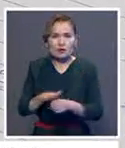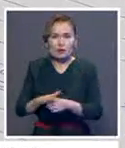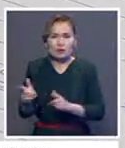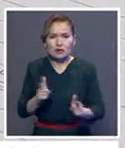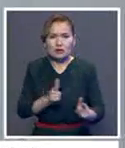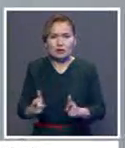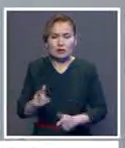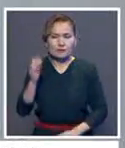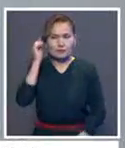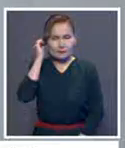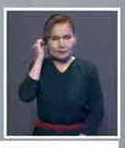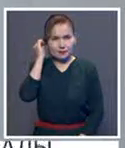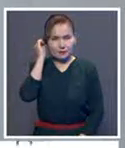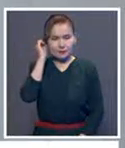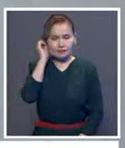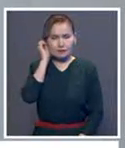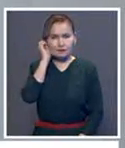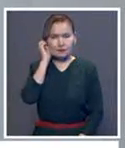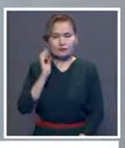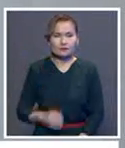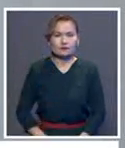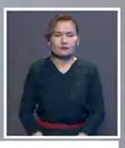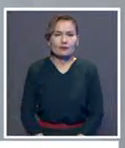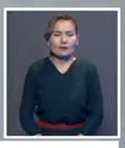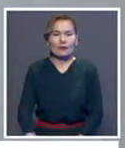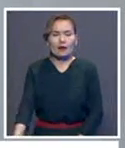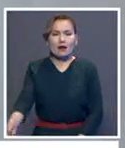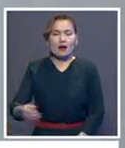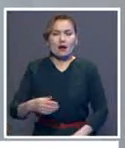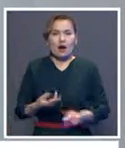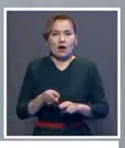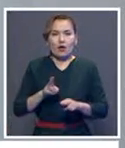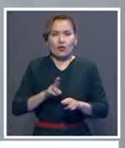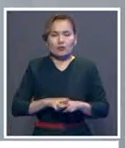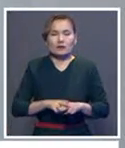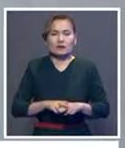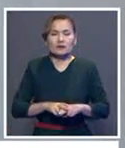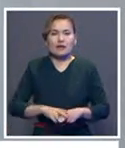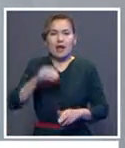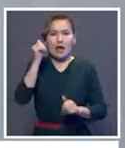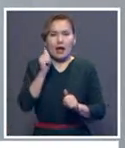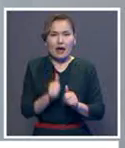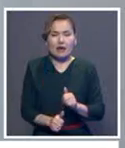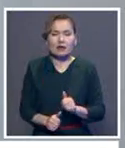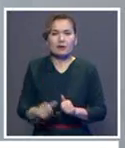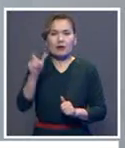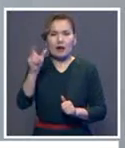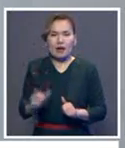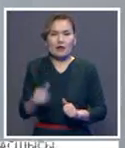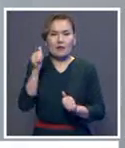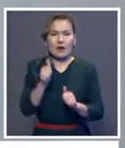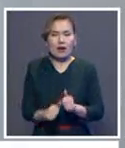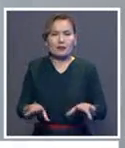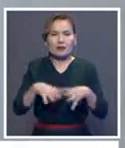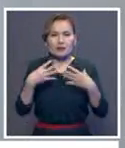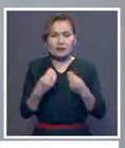жеткізді. Қай уақытта адам өзінің рухани жағына көңіл бөле алады? Ол өзінің тұрмысы түзелген уақытта. Сол үшін